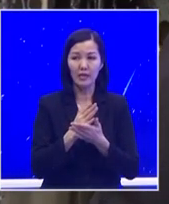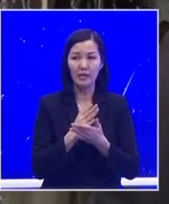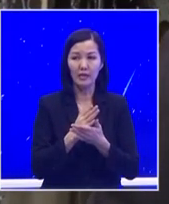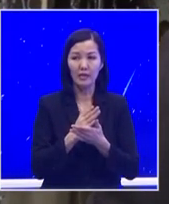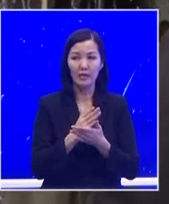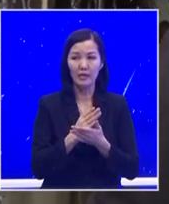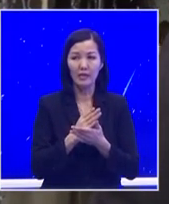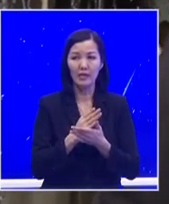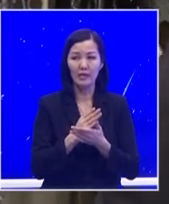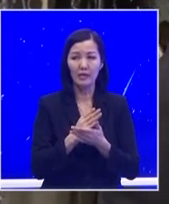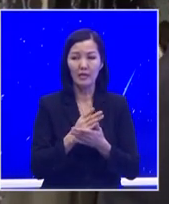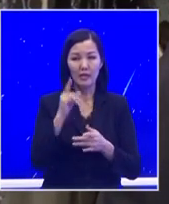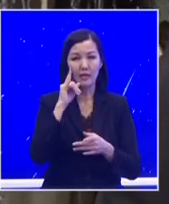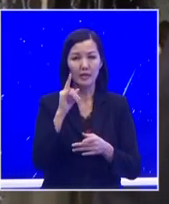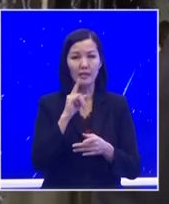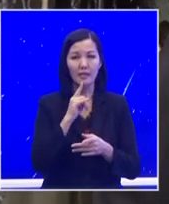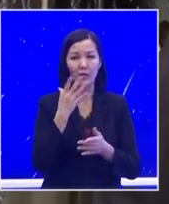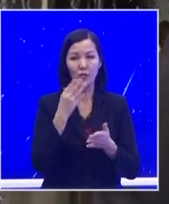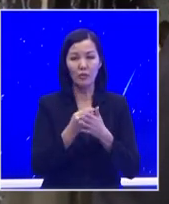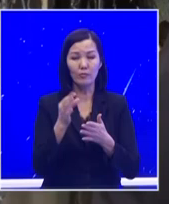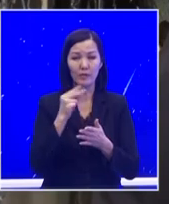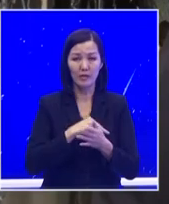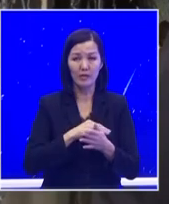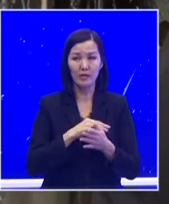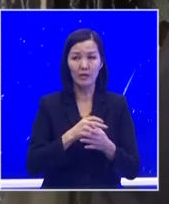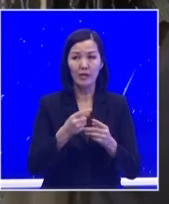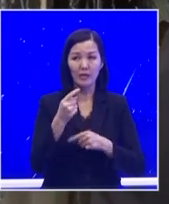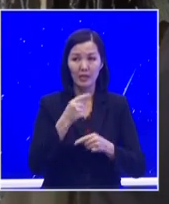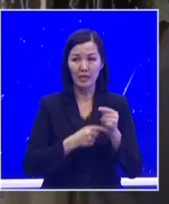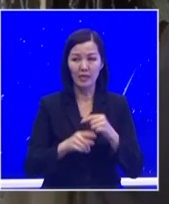жасайық. Қазақстанға біраз болса еңбегіміз сіңсін деп келген